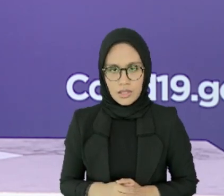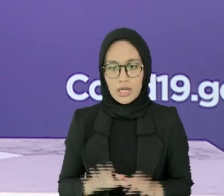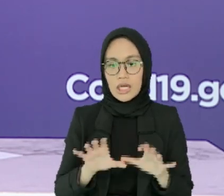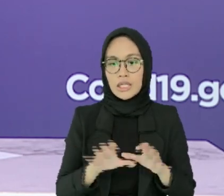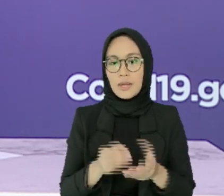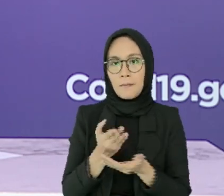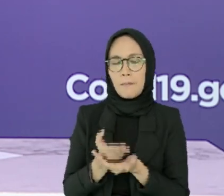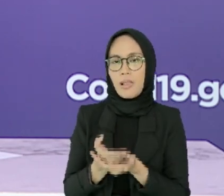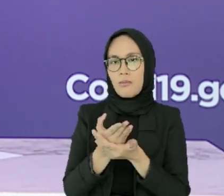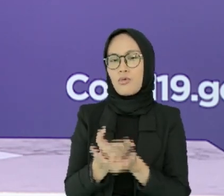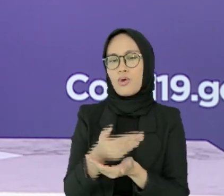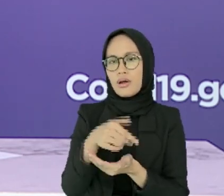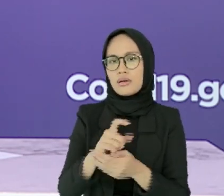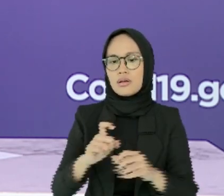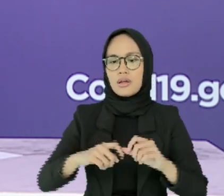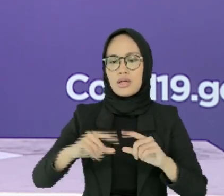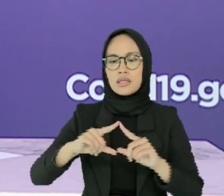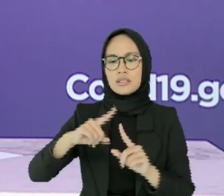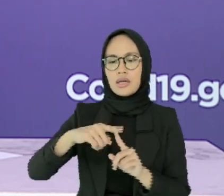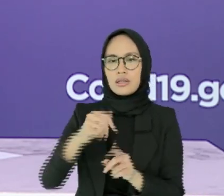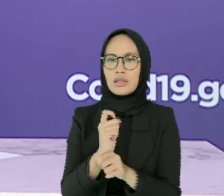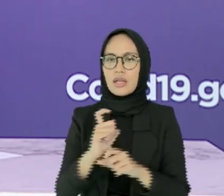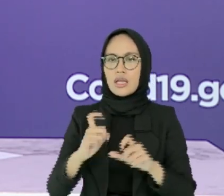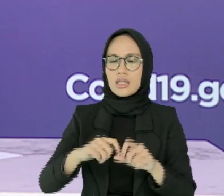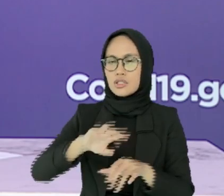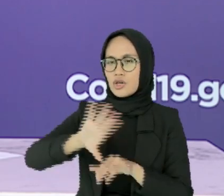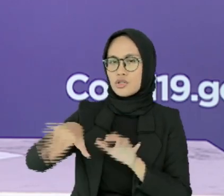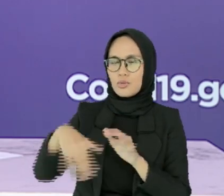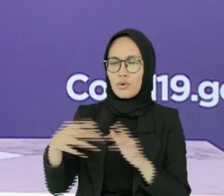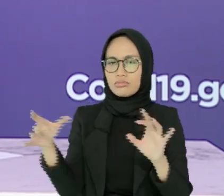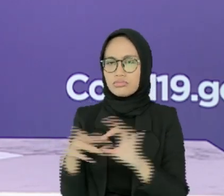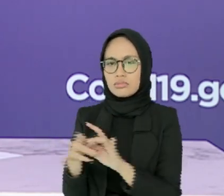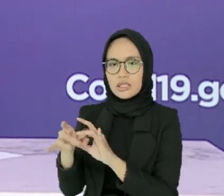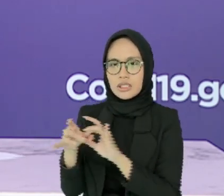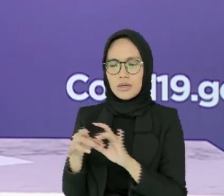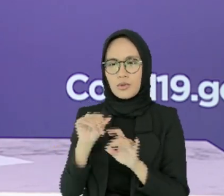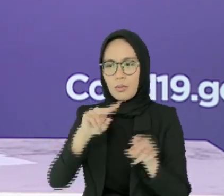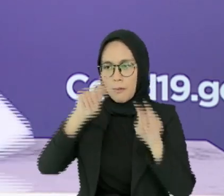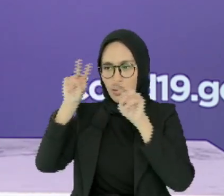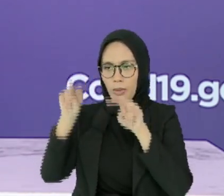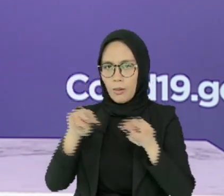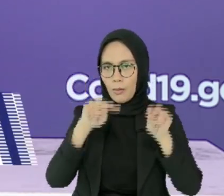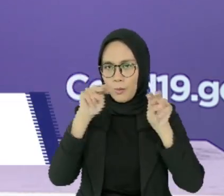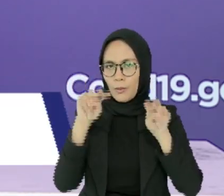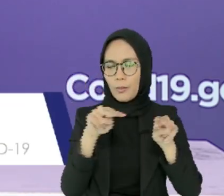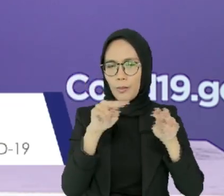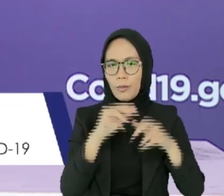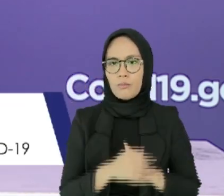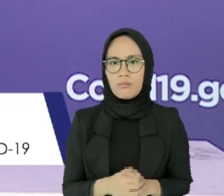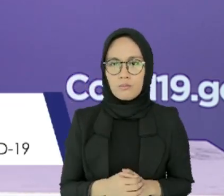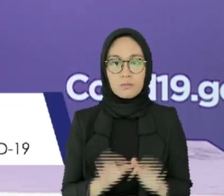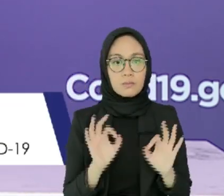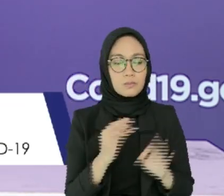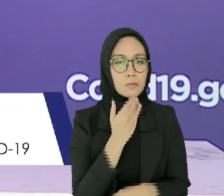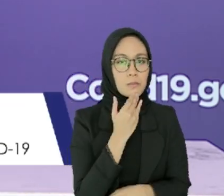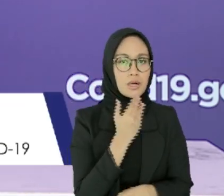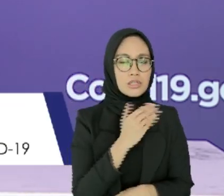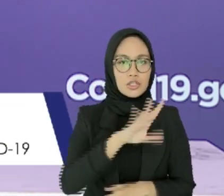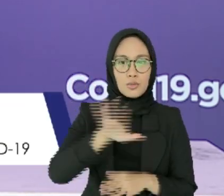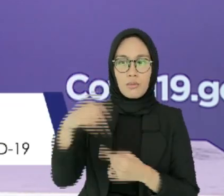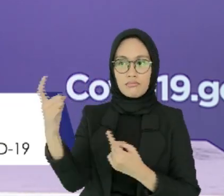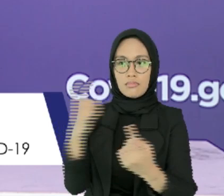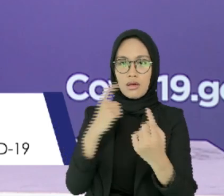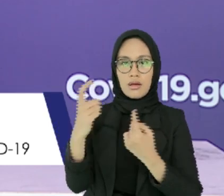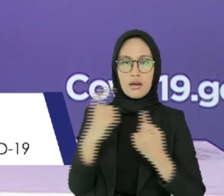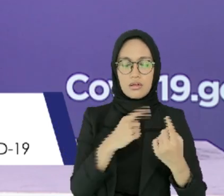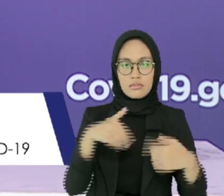dan juga Satgas coffee 19 daerah setempat Hai demikian Terima kasih atas pertanyaan media dengan demikian konferensi